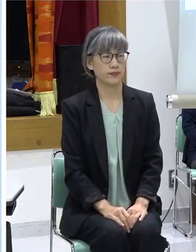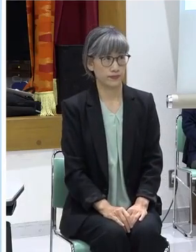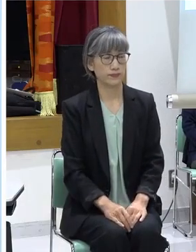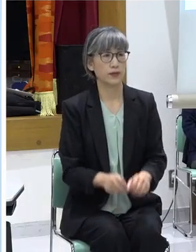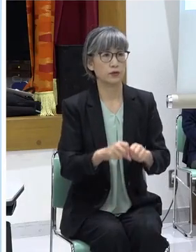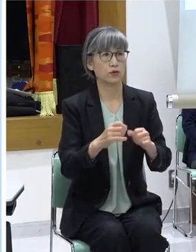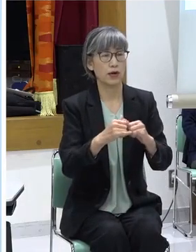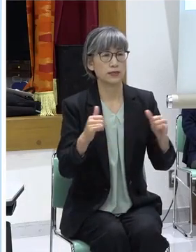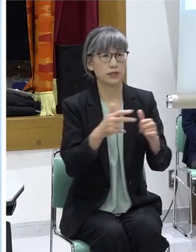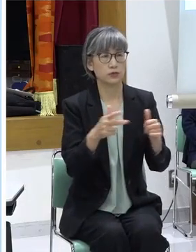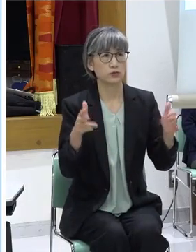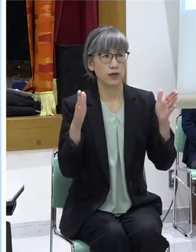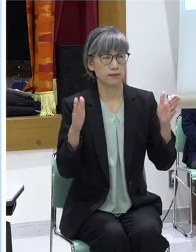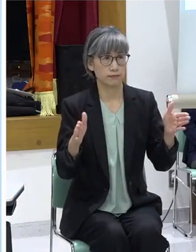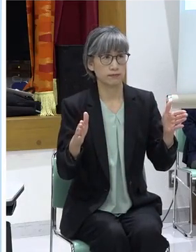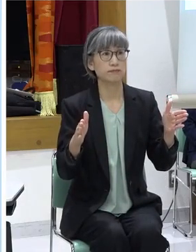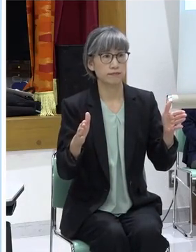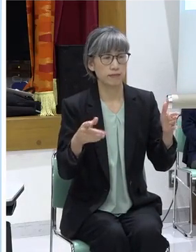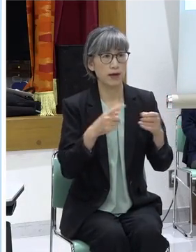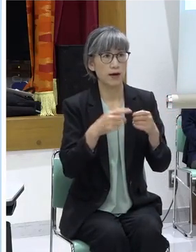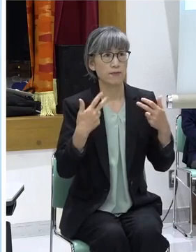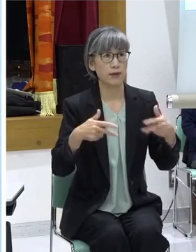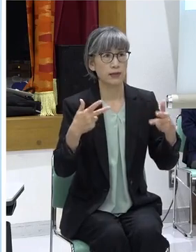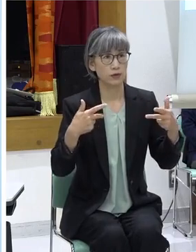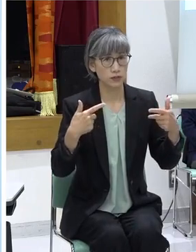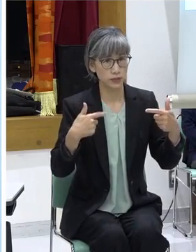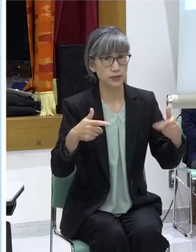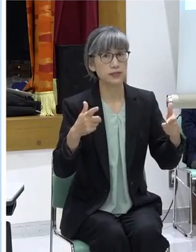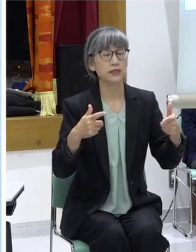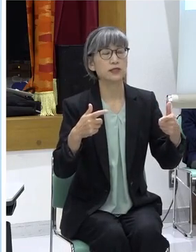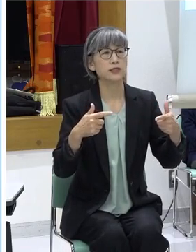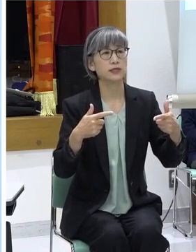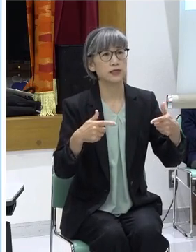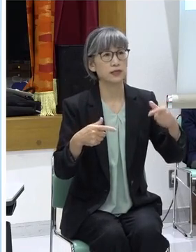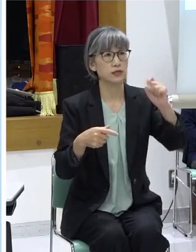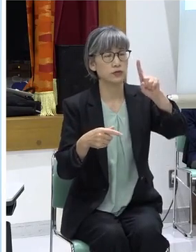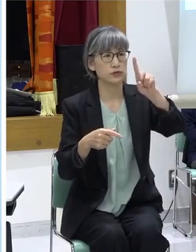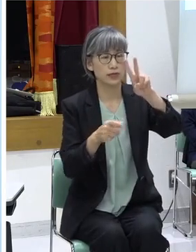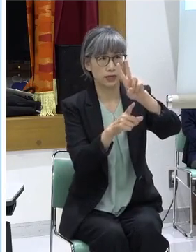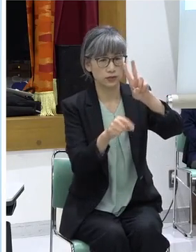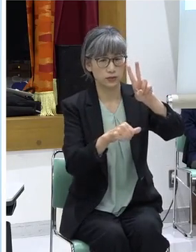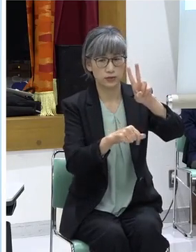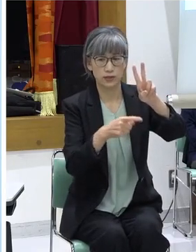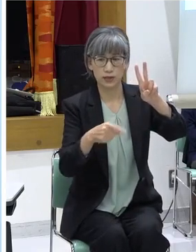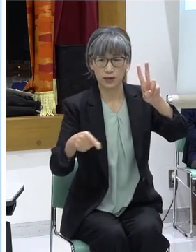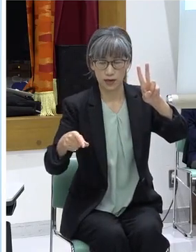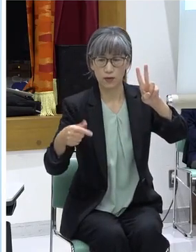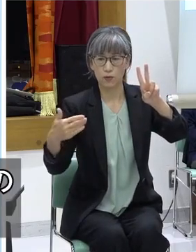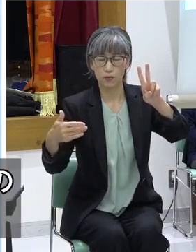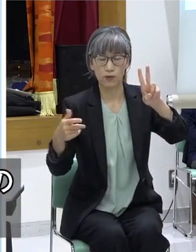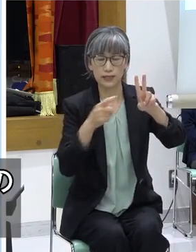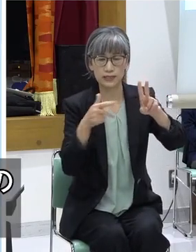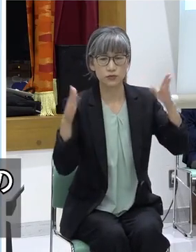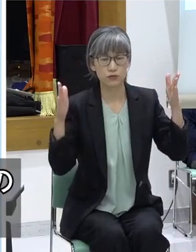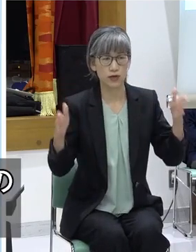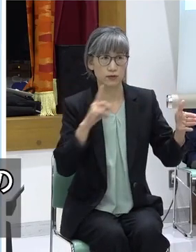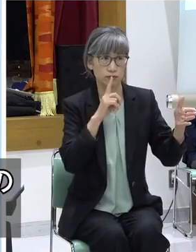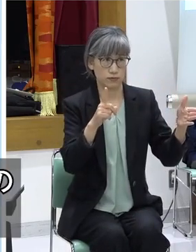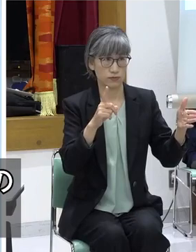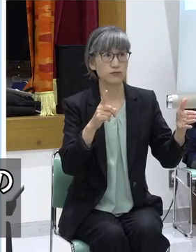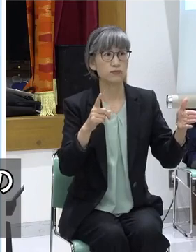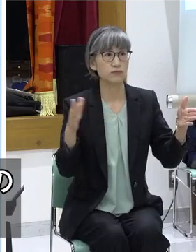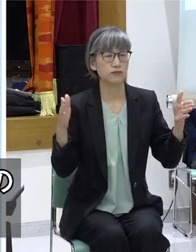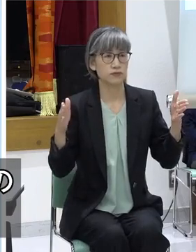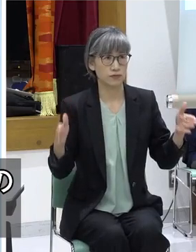障害者週間は毎年12月3日から9日の1週間と定められており、すべての人